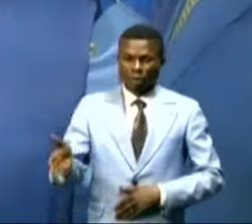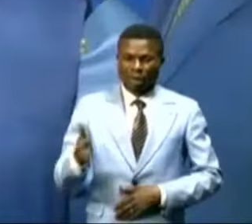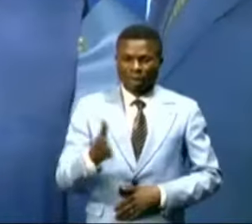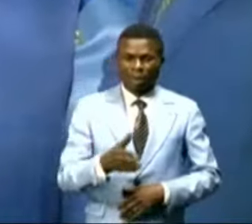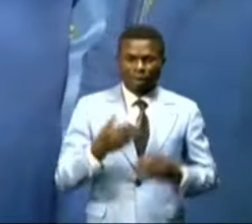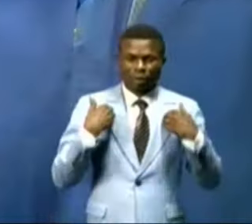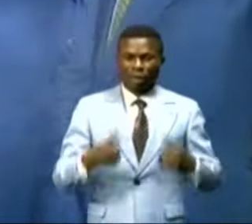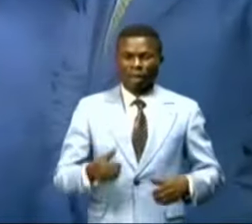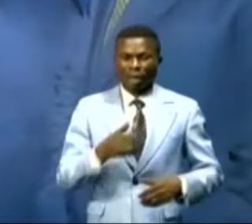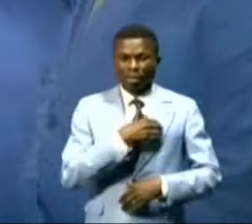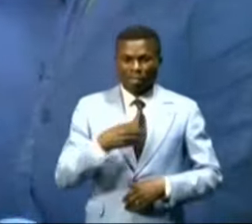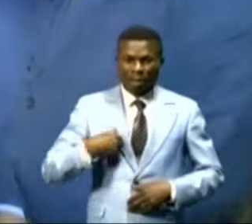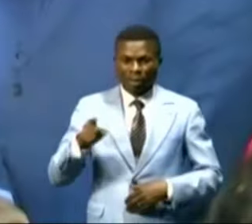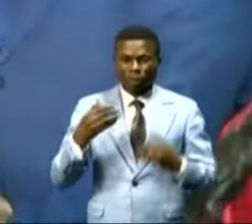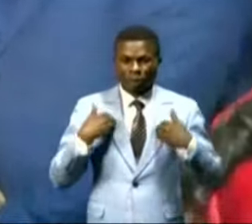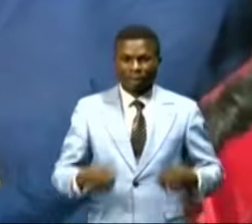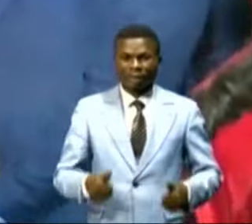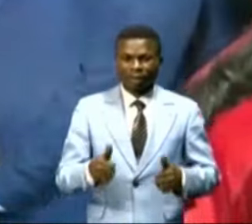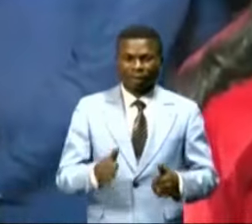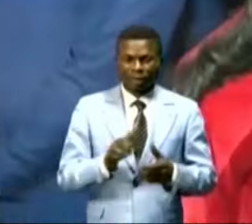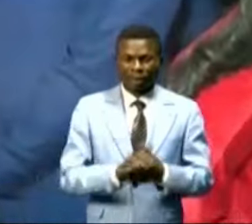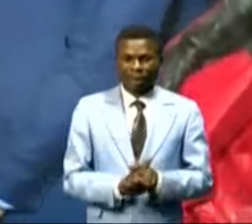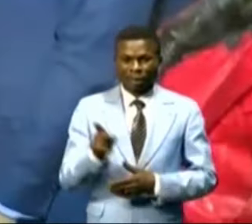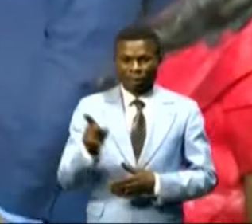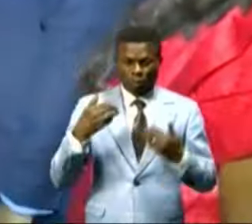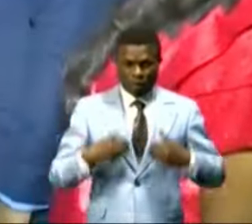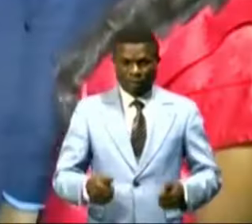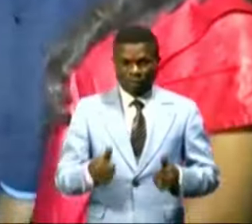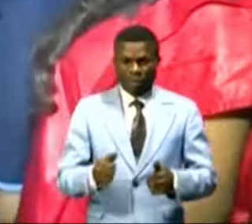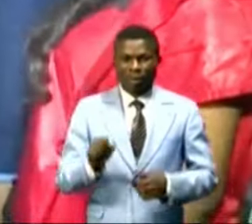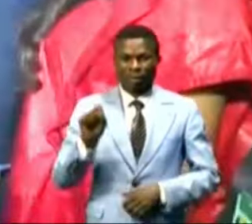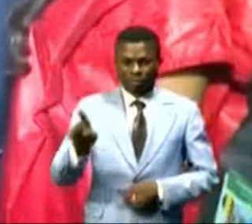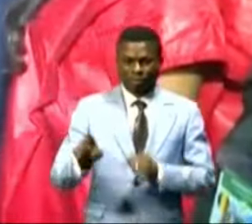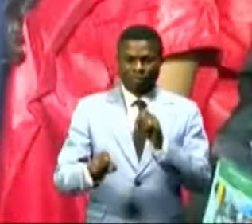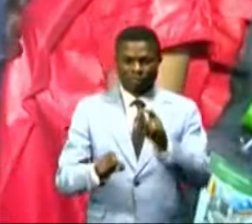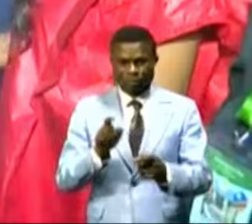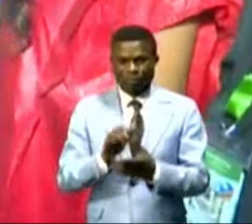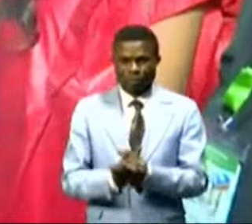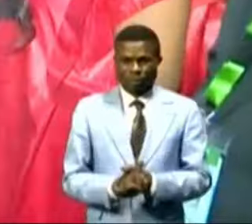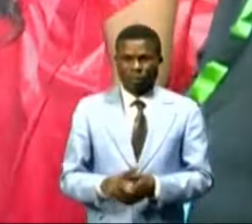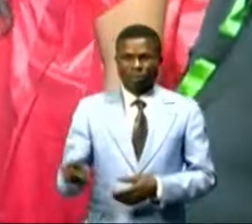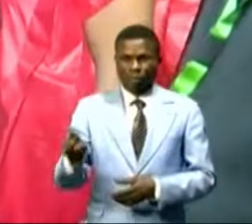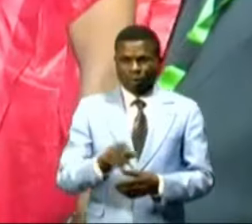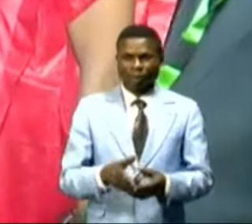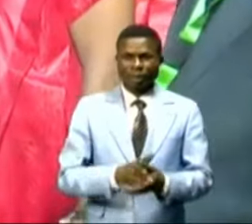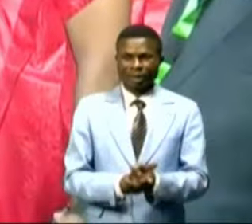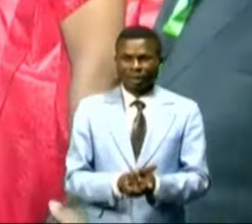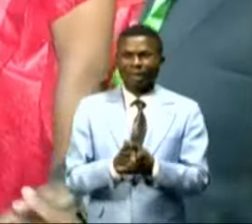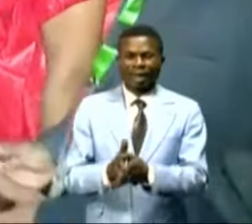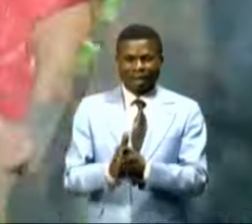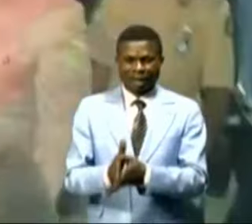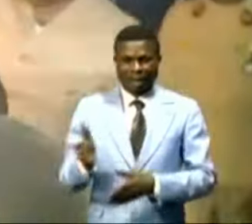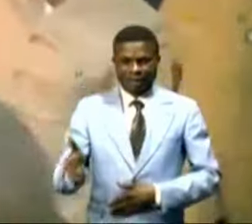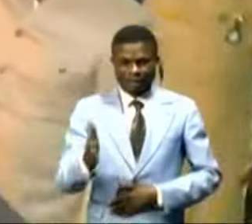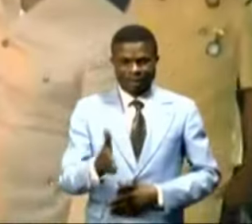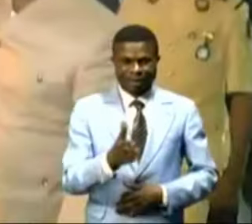Alors madame, ça va? Tout va bien? Ça va dans ce monde? Ah, ça